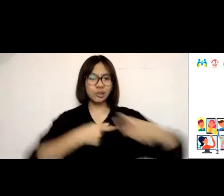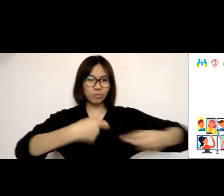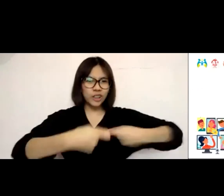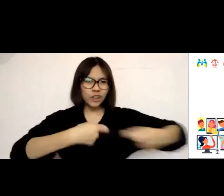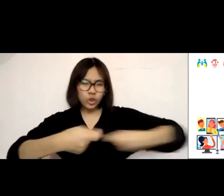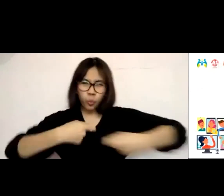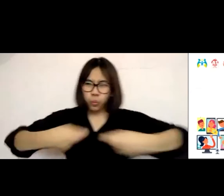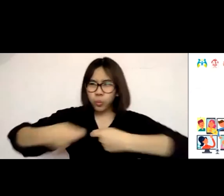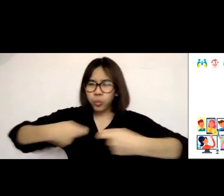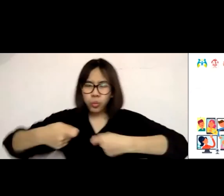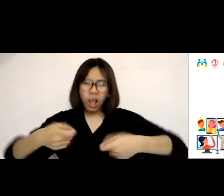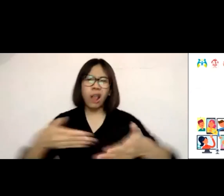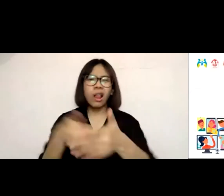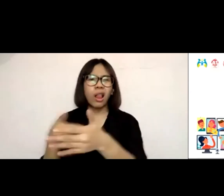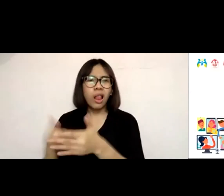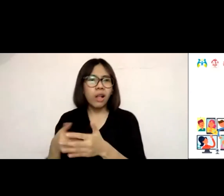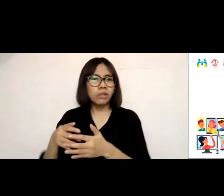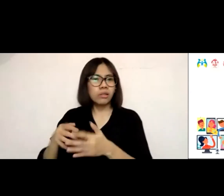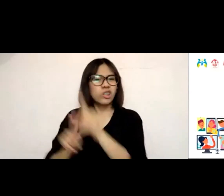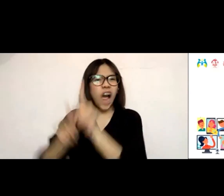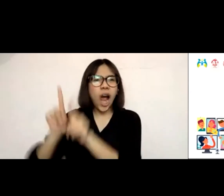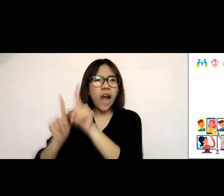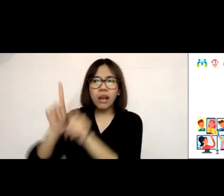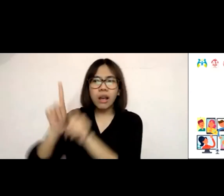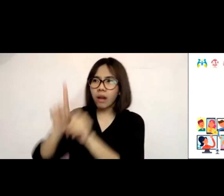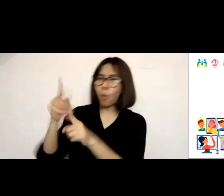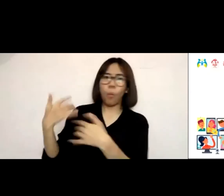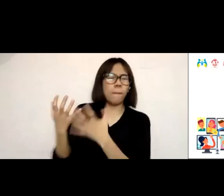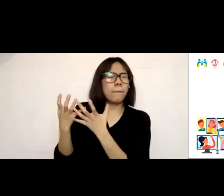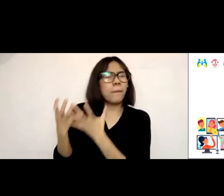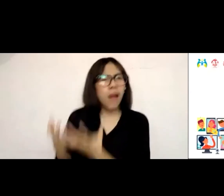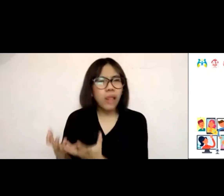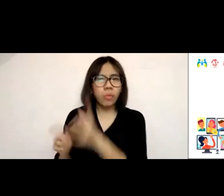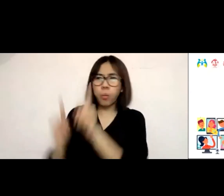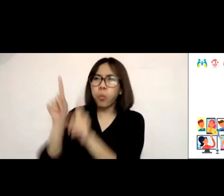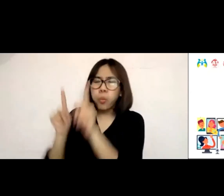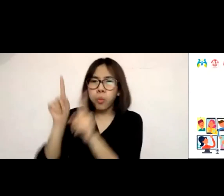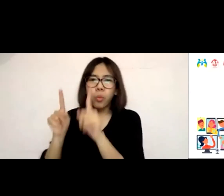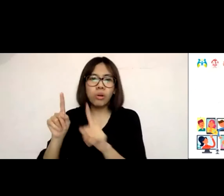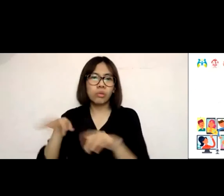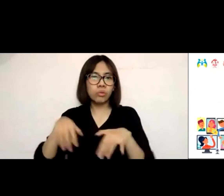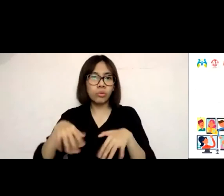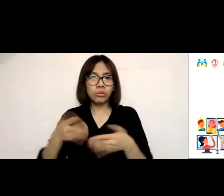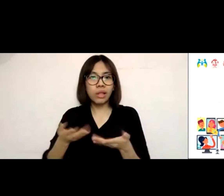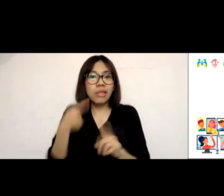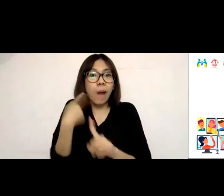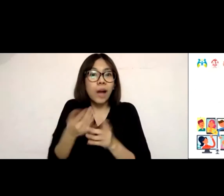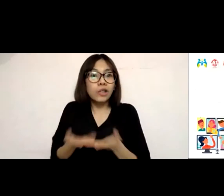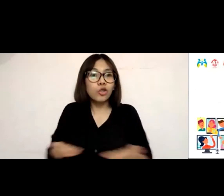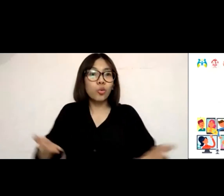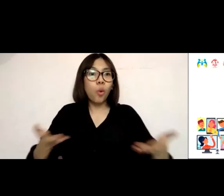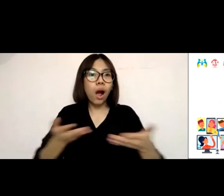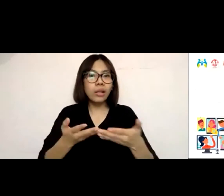rasakan itu persaingan usaha itu semakin keras dan zaman itu cepat sekali berubah. Apalagi sekarang